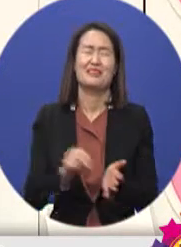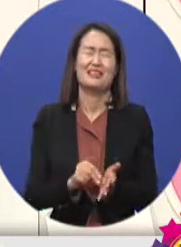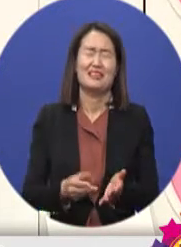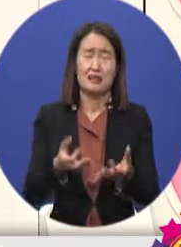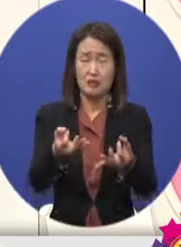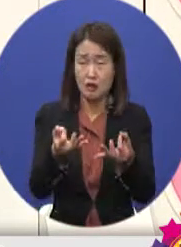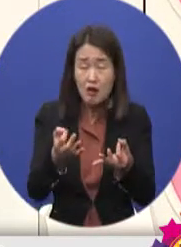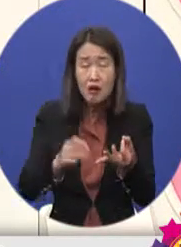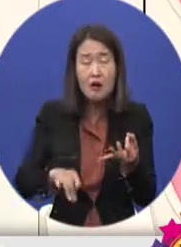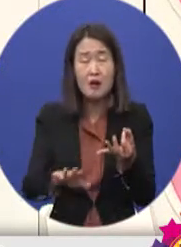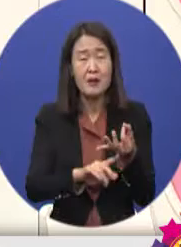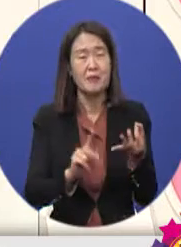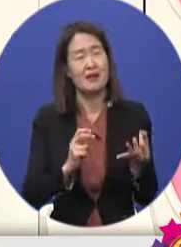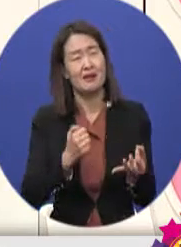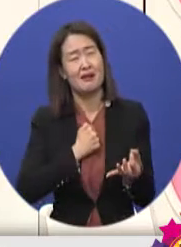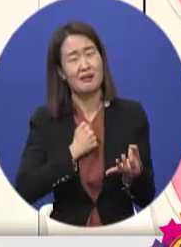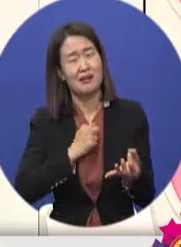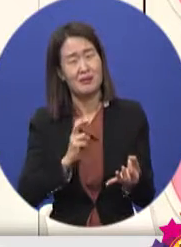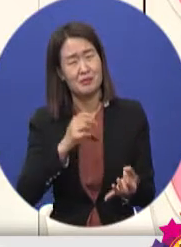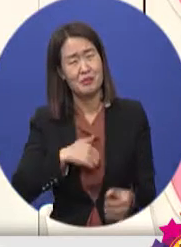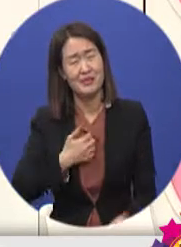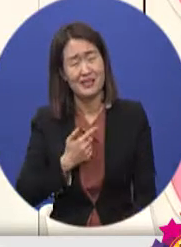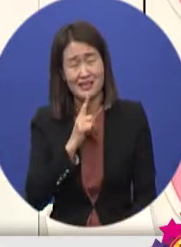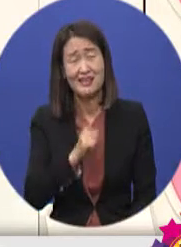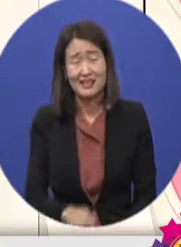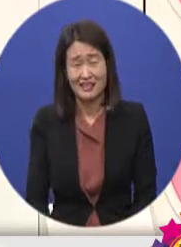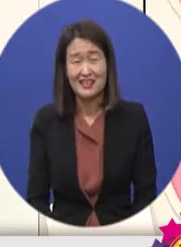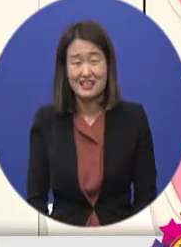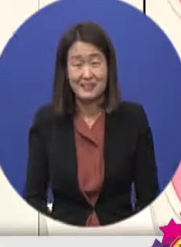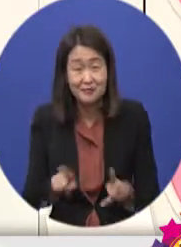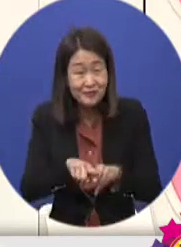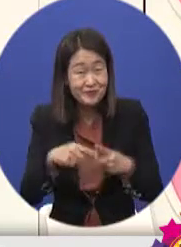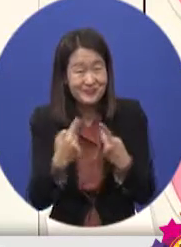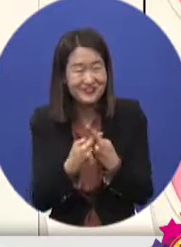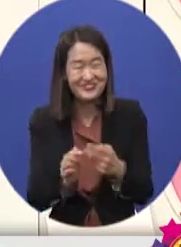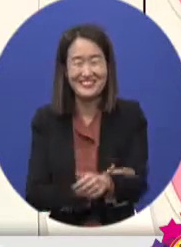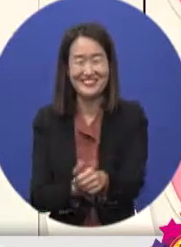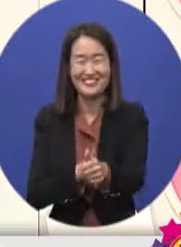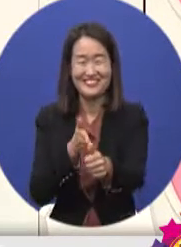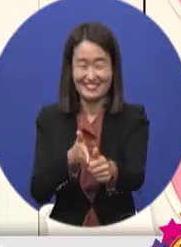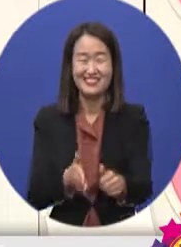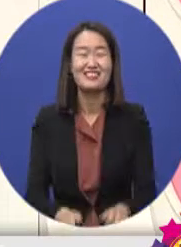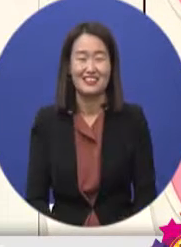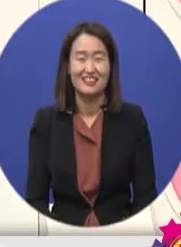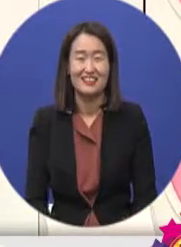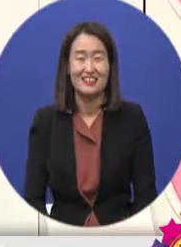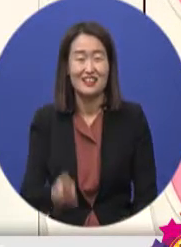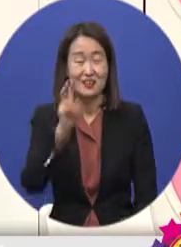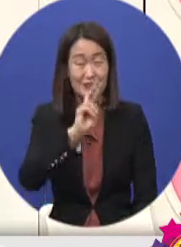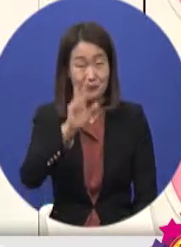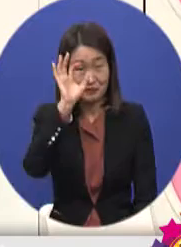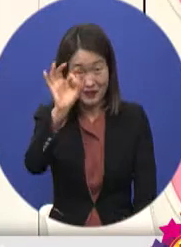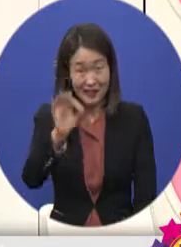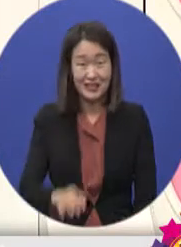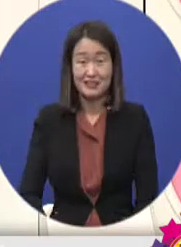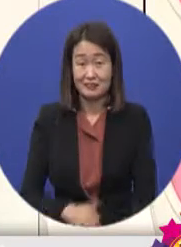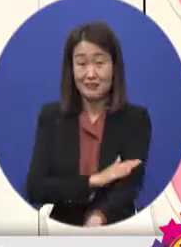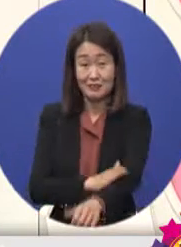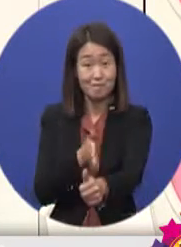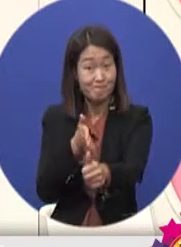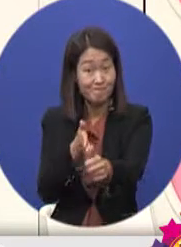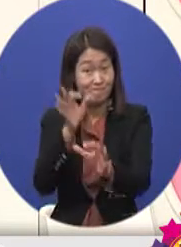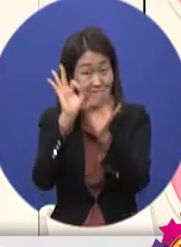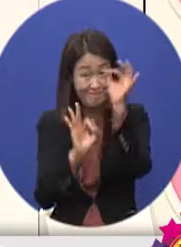시청자 여러분들도 좀 답답하실 거예요. 네, 이해 바라면서요. 자, 노래 청해 듣겠습니다. 잘